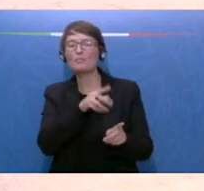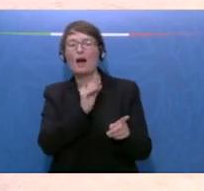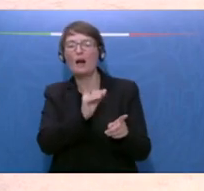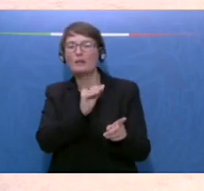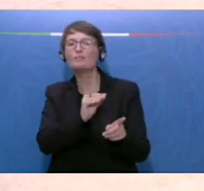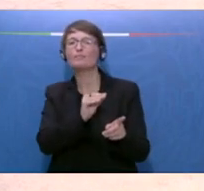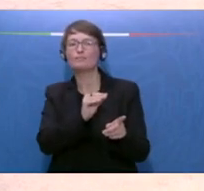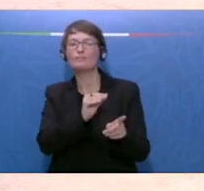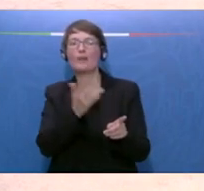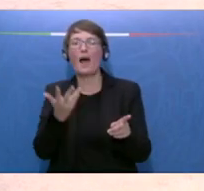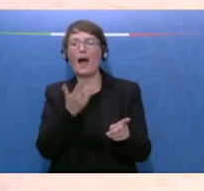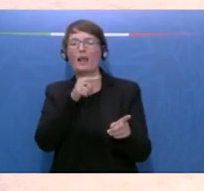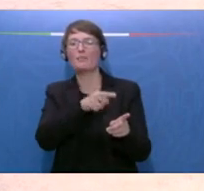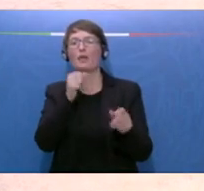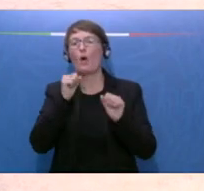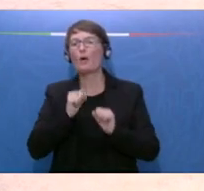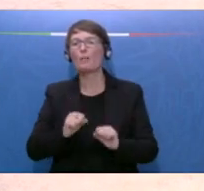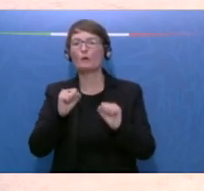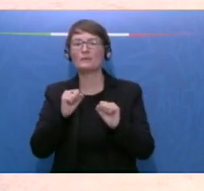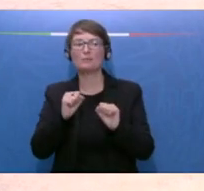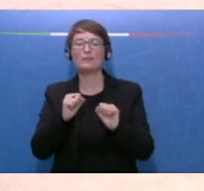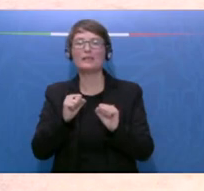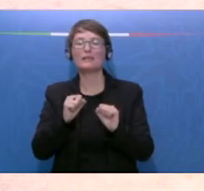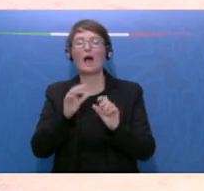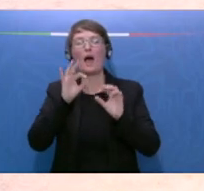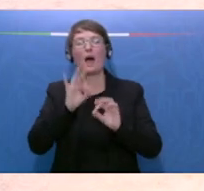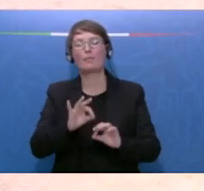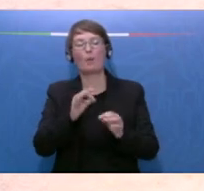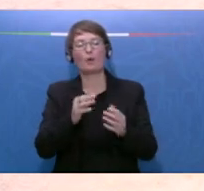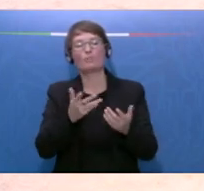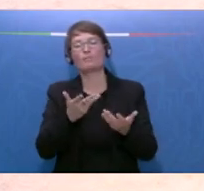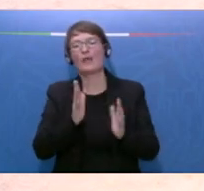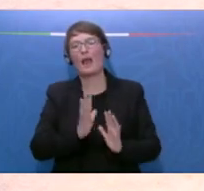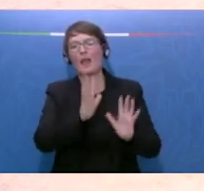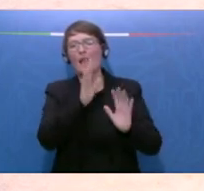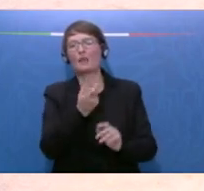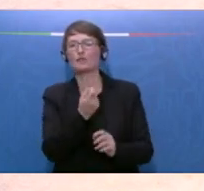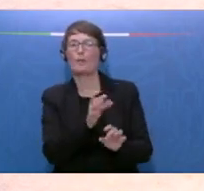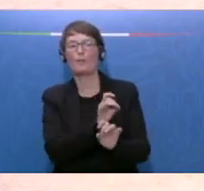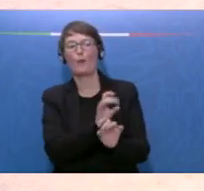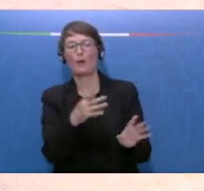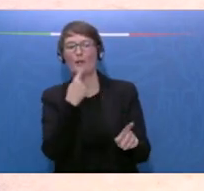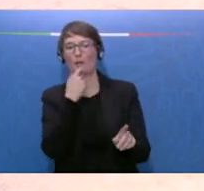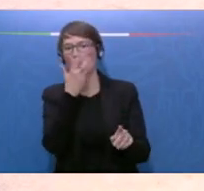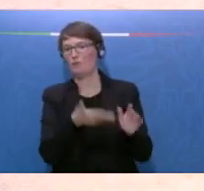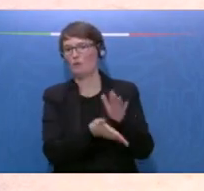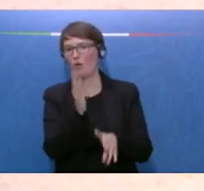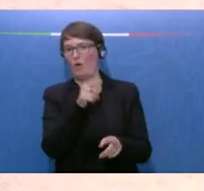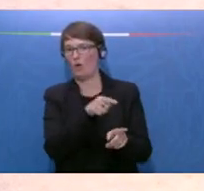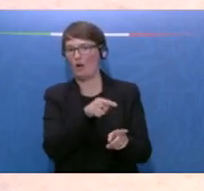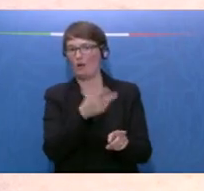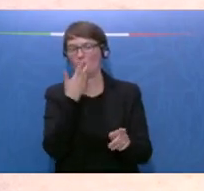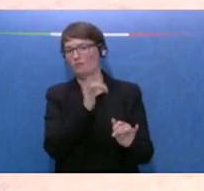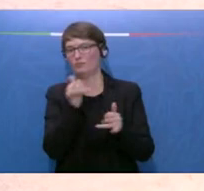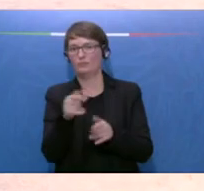possibilità che si organizzino dei corridoi in altre parole di lasciare un po più libero e persone vogliono andar via e poi naturalmente